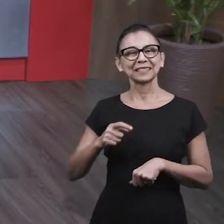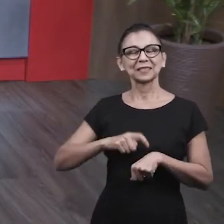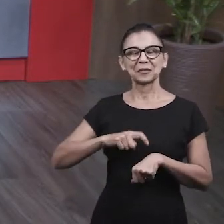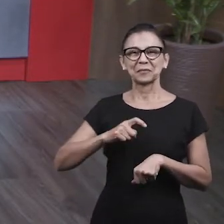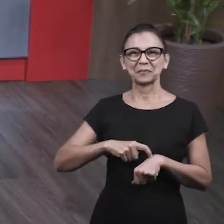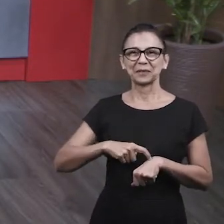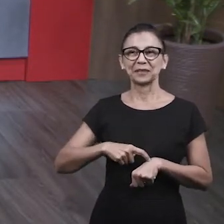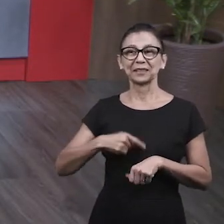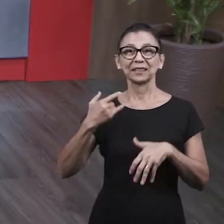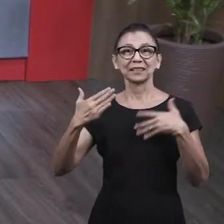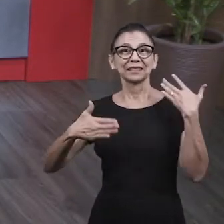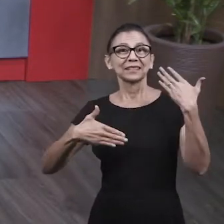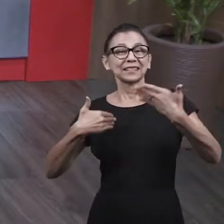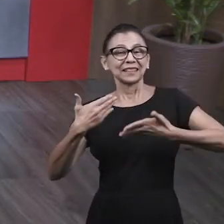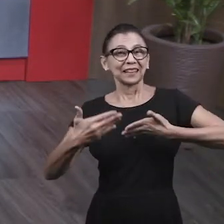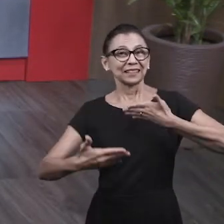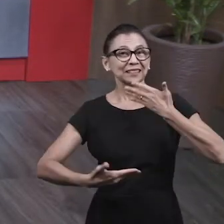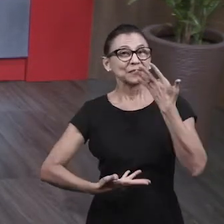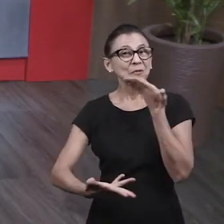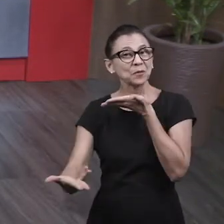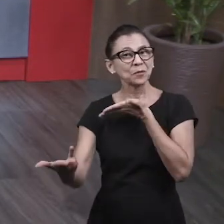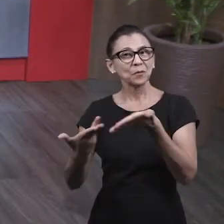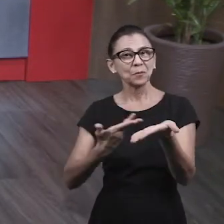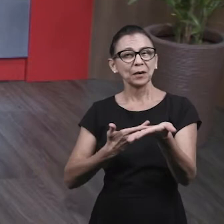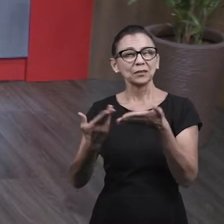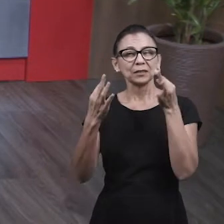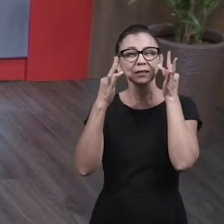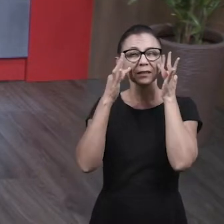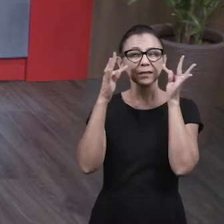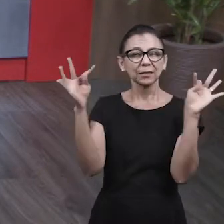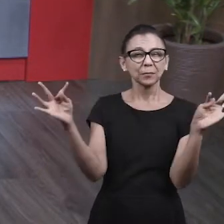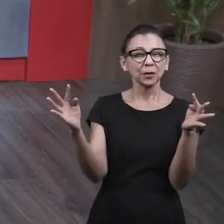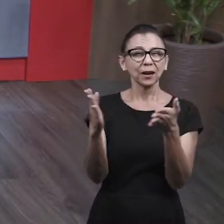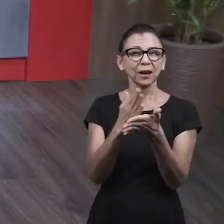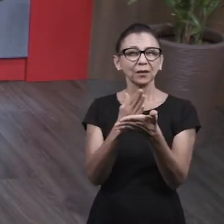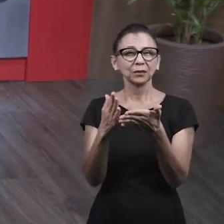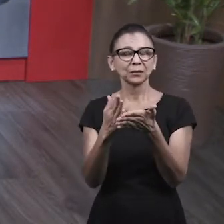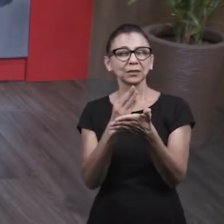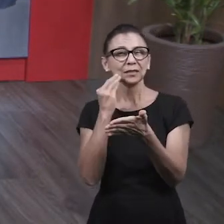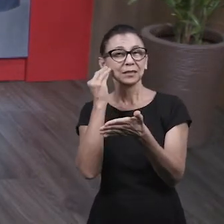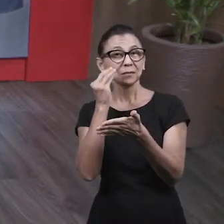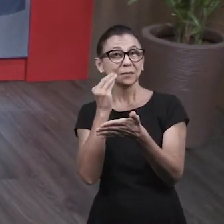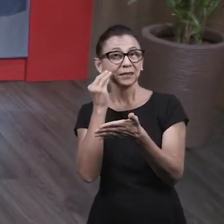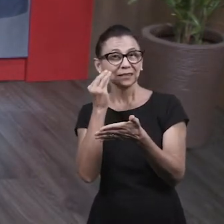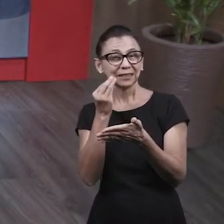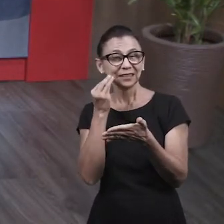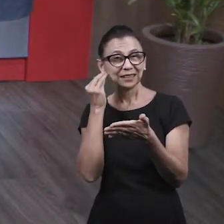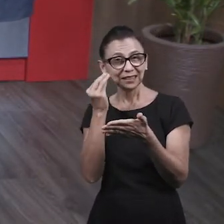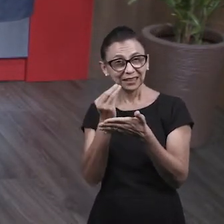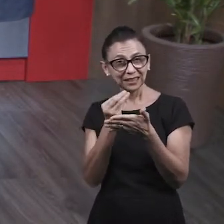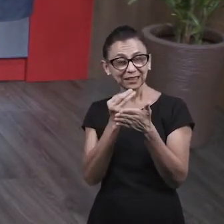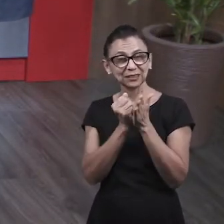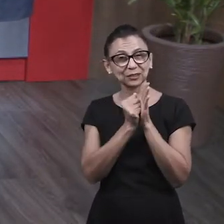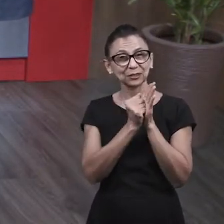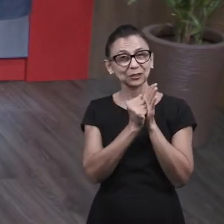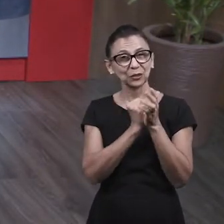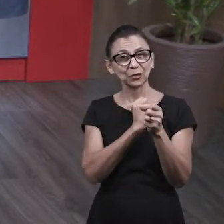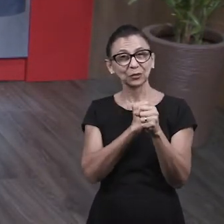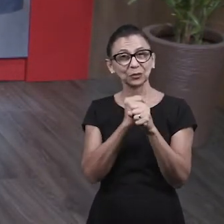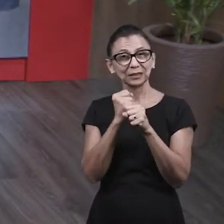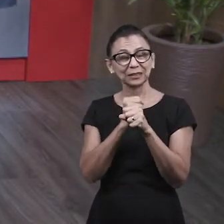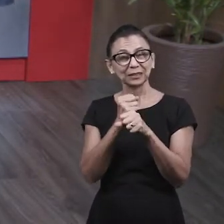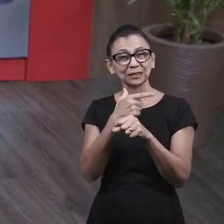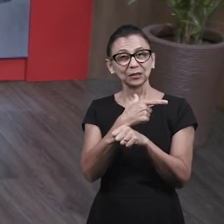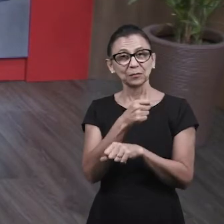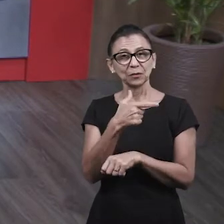allons maintenant, avec beaucoup de joie, partager quelques témoignages avec des expériences vécues le long de